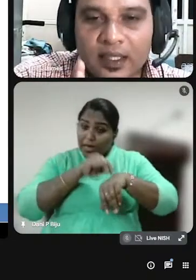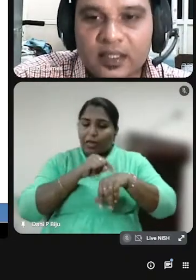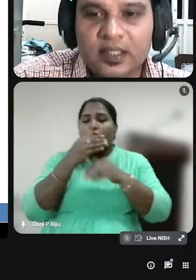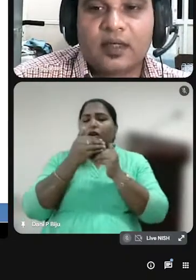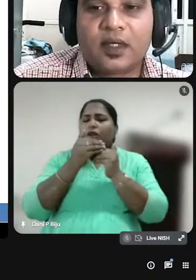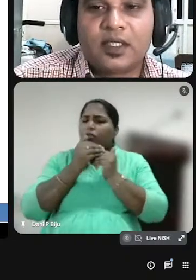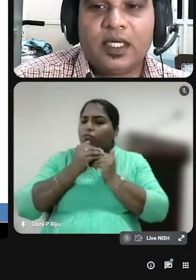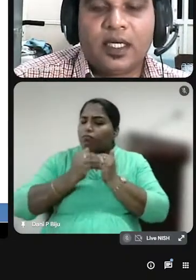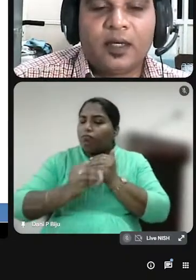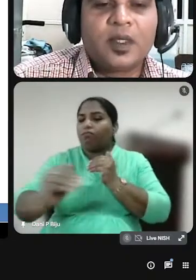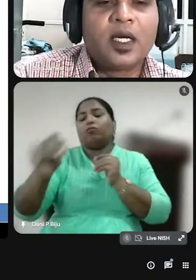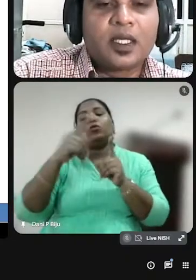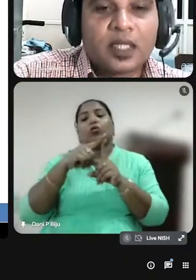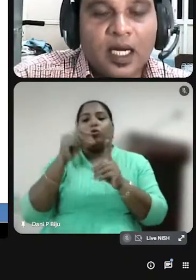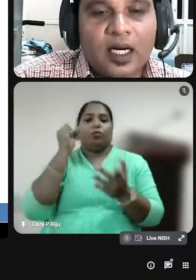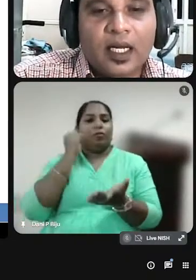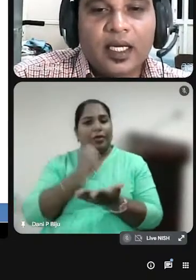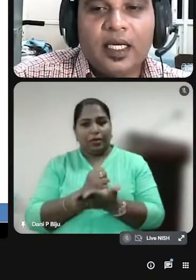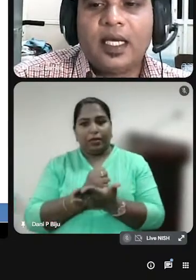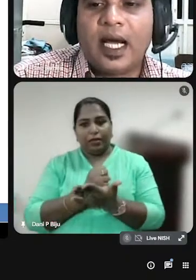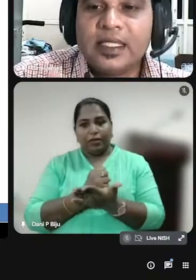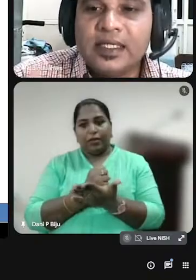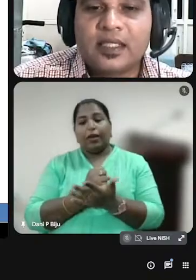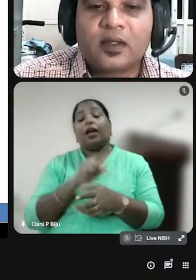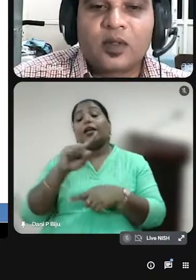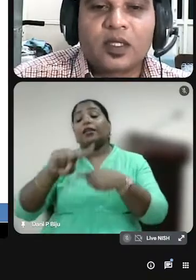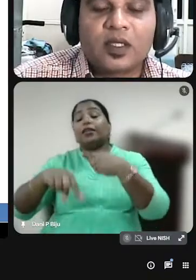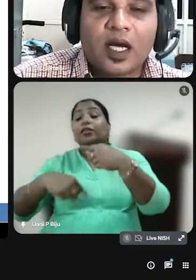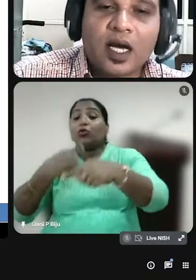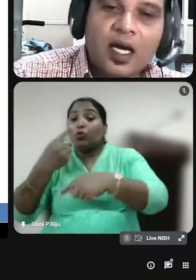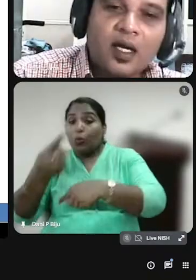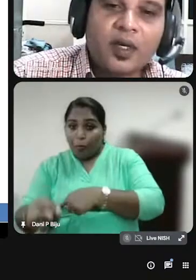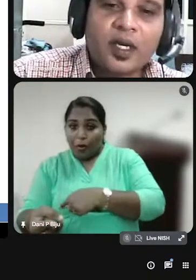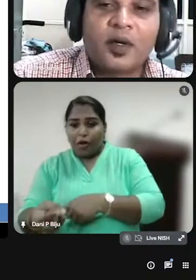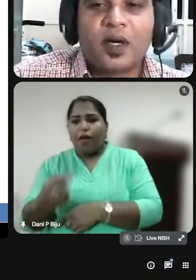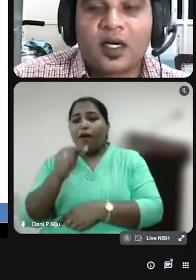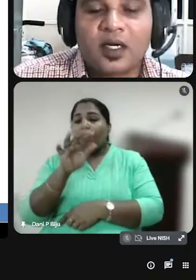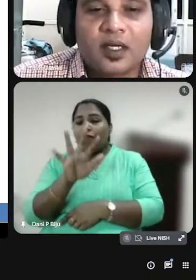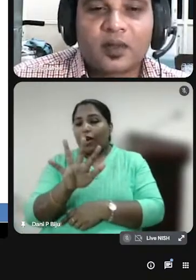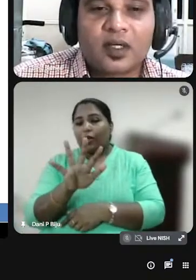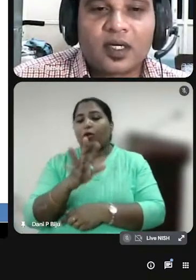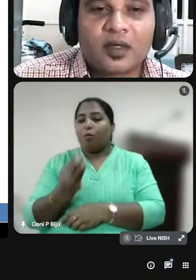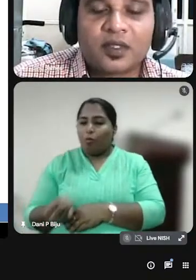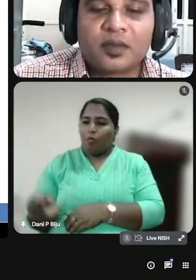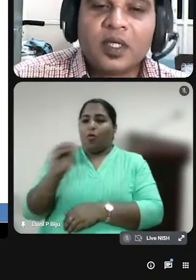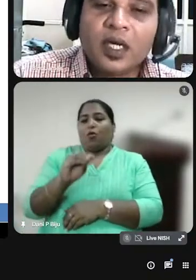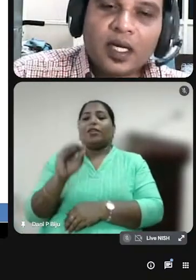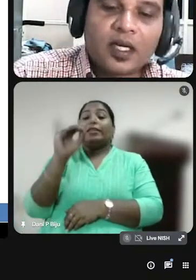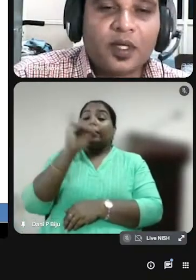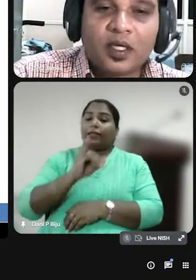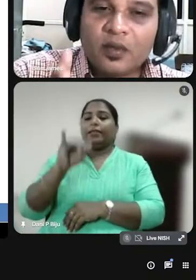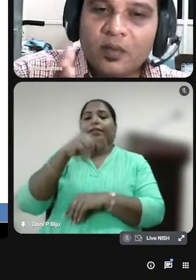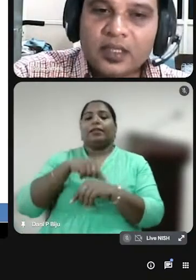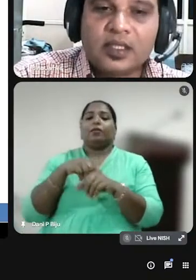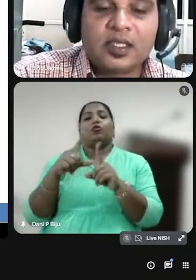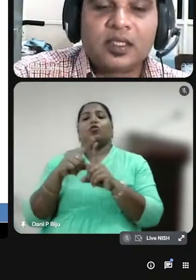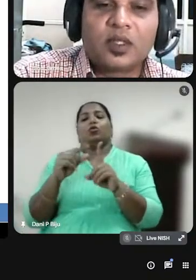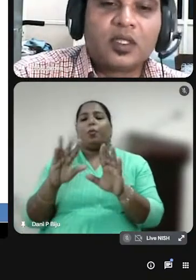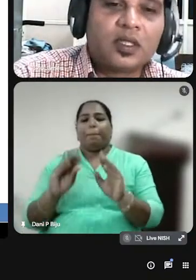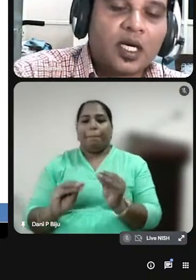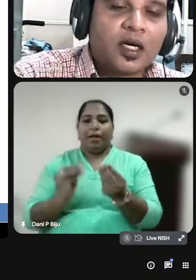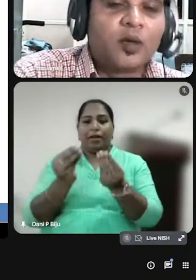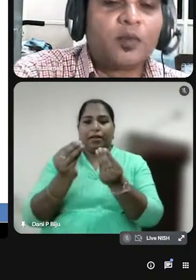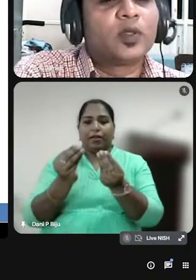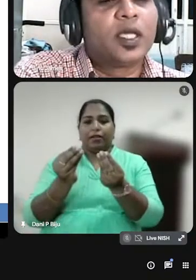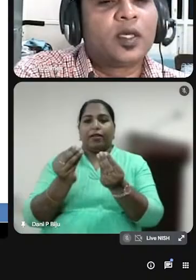ഈ 5 തവണ ചെയ്യുകയും നാളെ ഈ 5 എന്നുള്ളത് 6 7 ആക്കുക എന്നുള്ളതാണ് ആവശ്യം. അല്ലാതെ ഒരിക്കലും 5